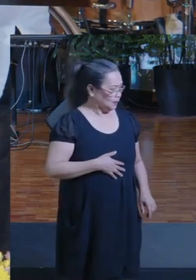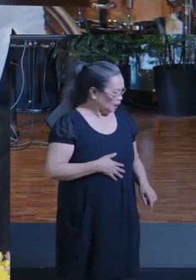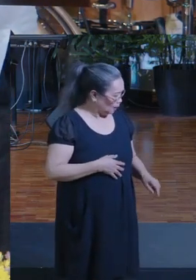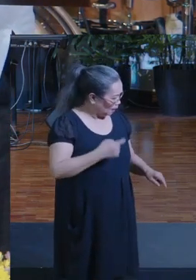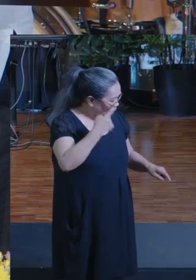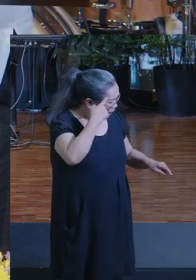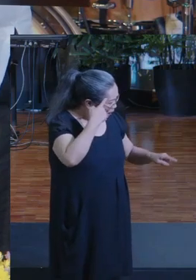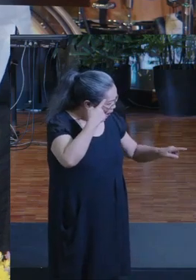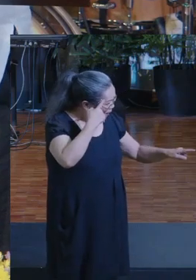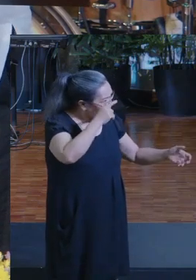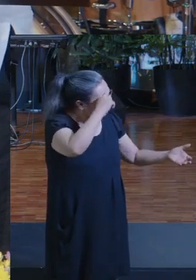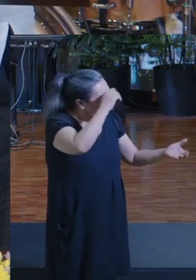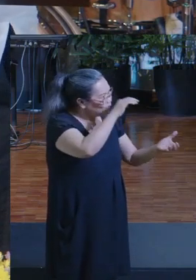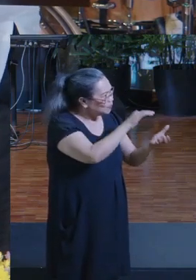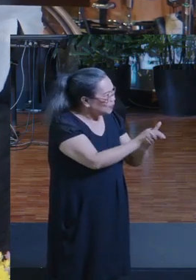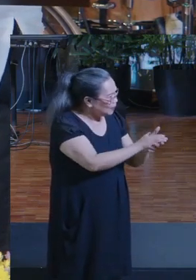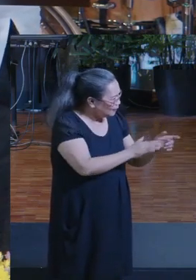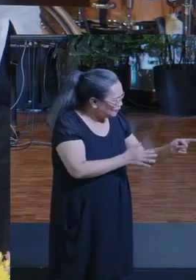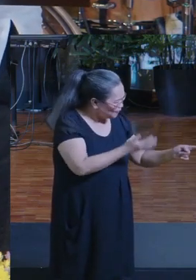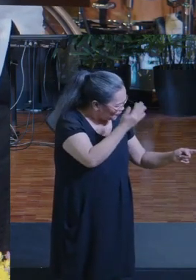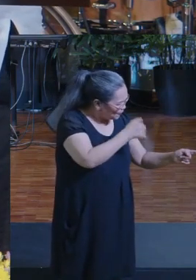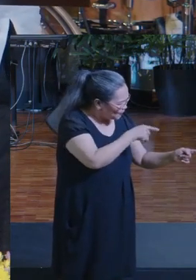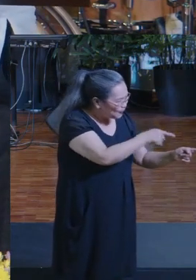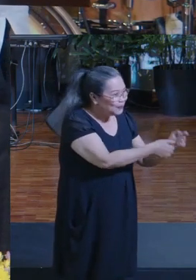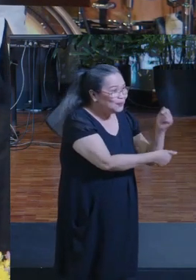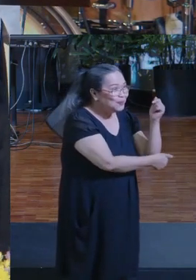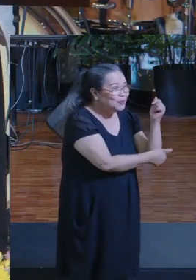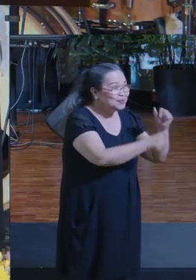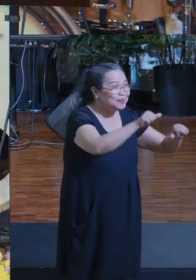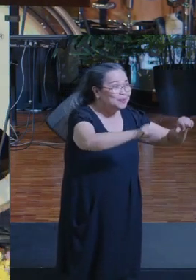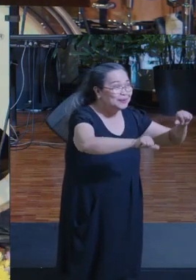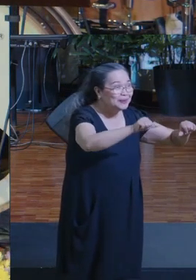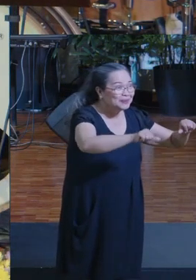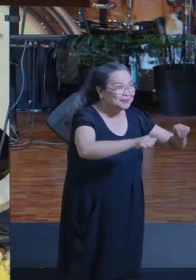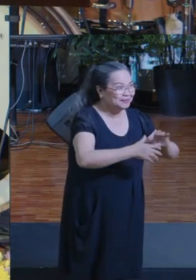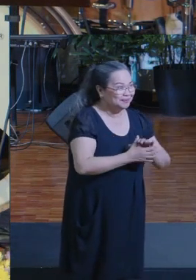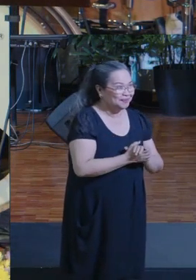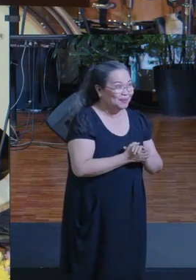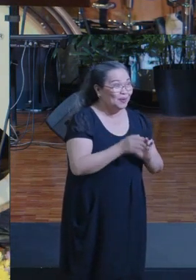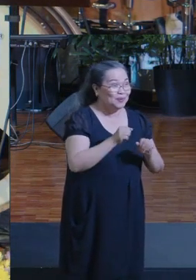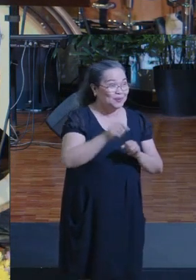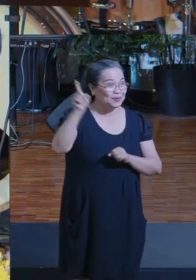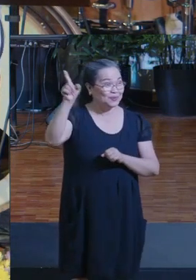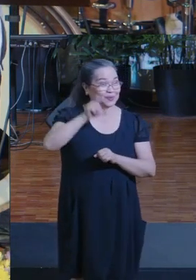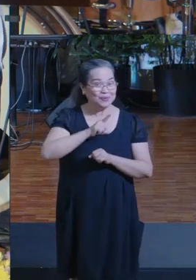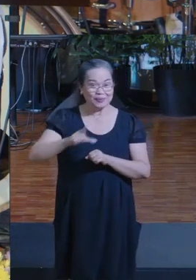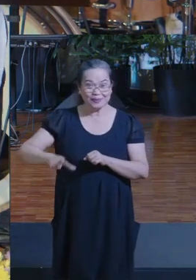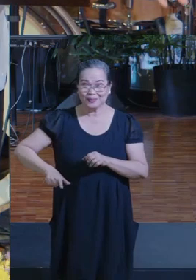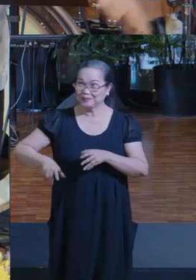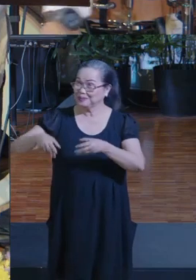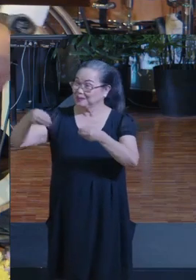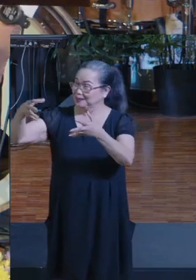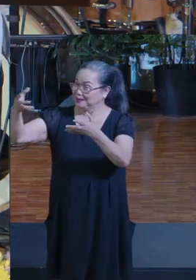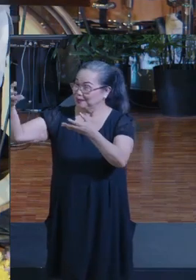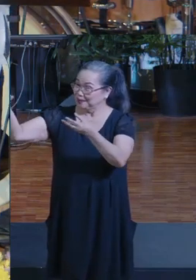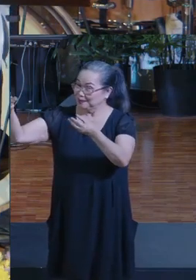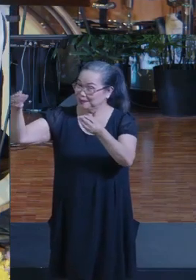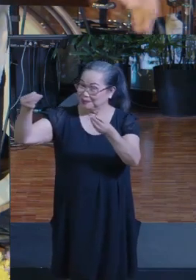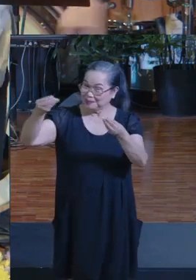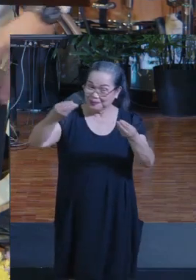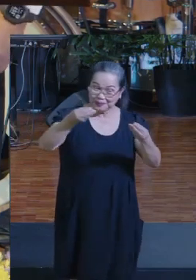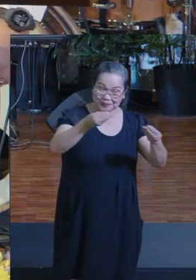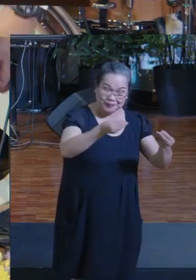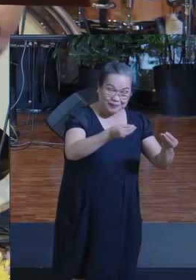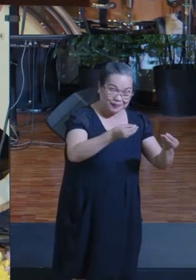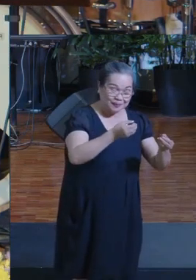na. Ba't na parang nagdududa ka pa rin? So, ang ginawa ng Diyos, "Bring me a heifer, 3 years old, a